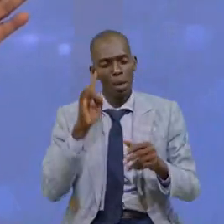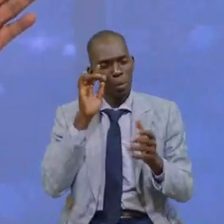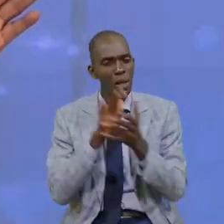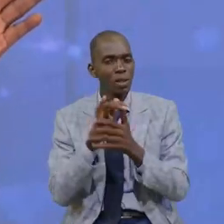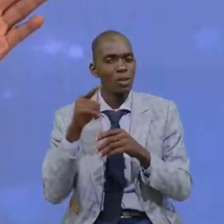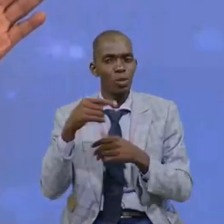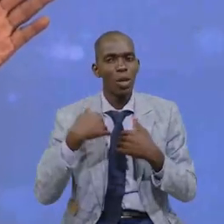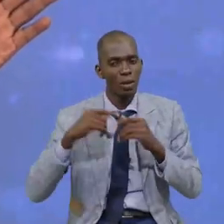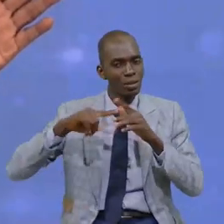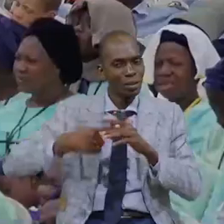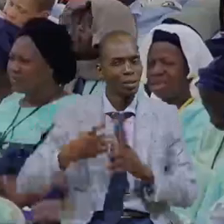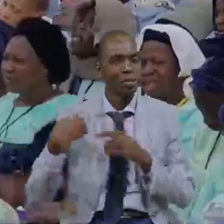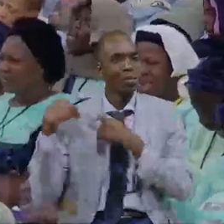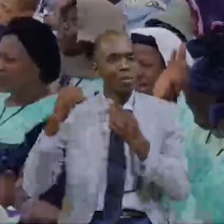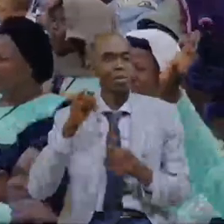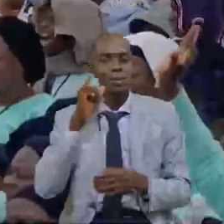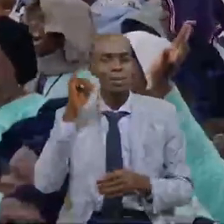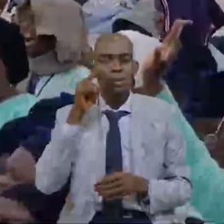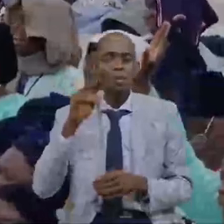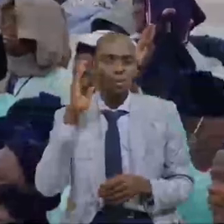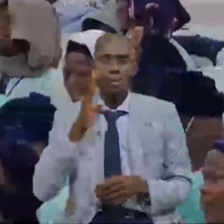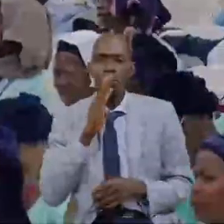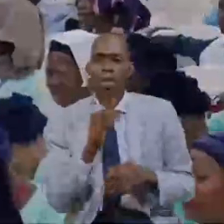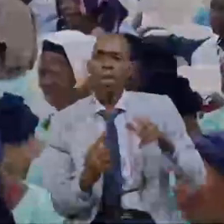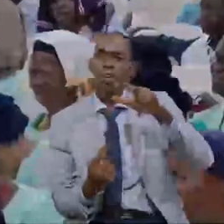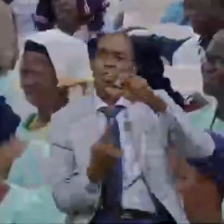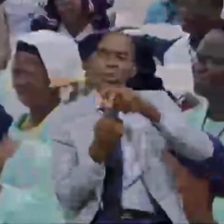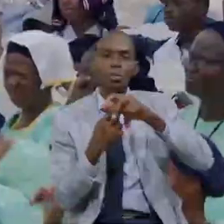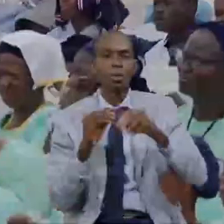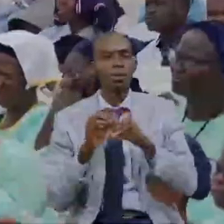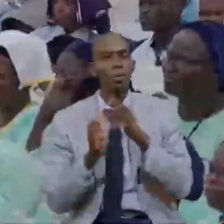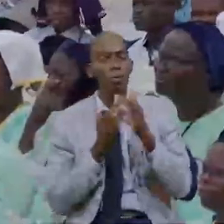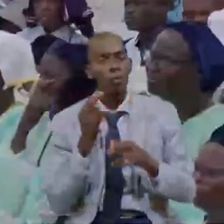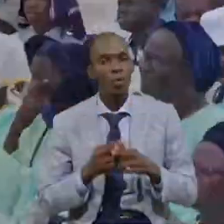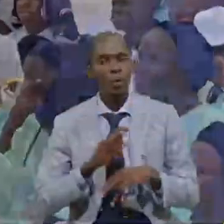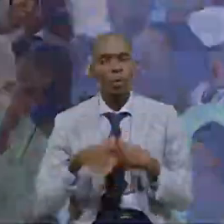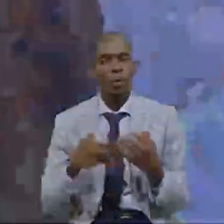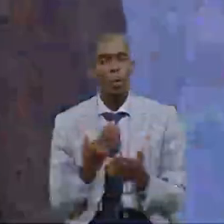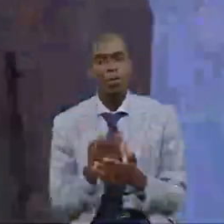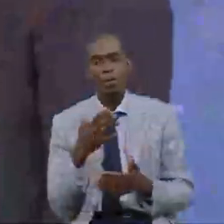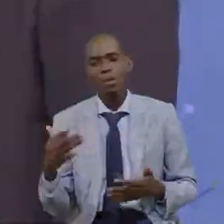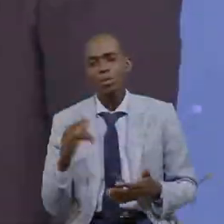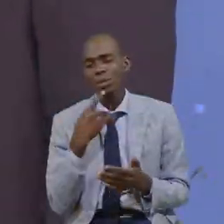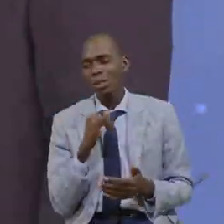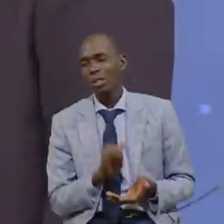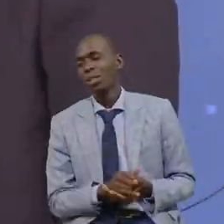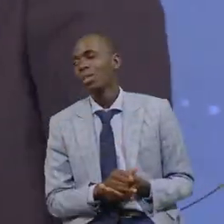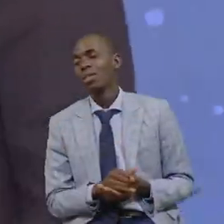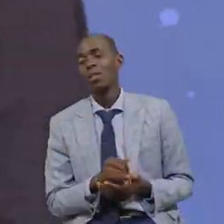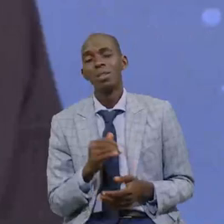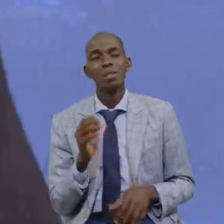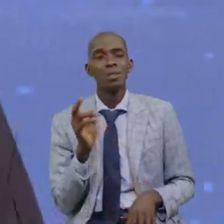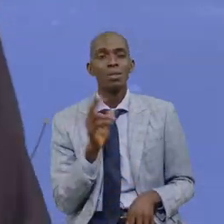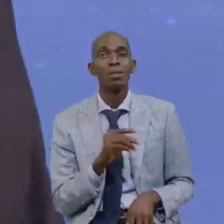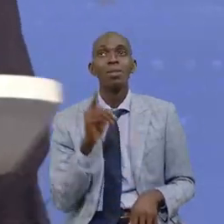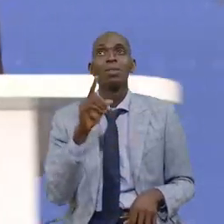commencé depuis hier. Les champions, vous allez le devenir. Et toutes les choses qui diront, oh, le pasteur